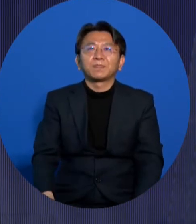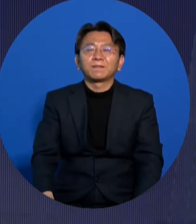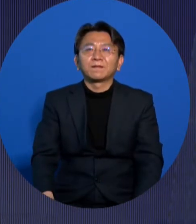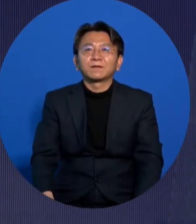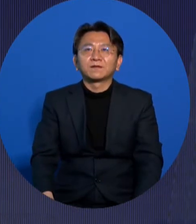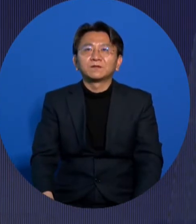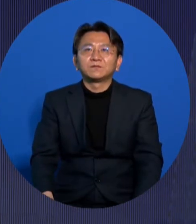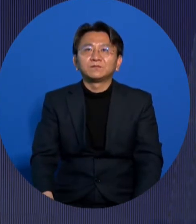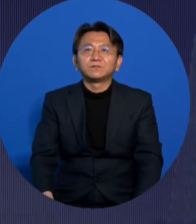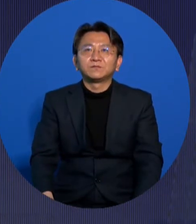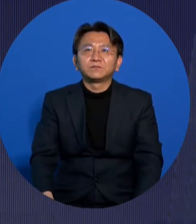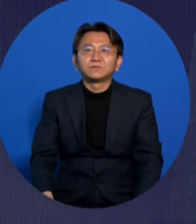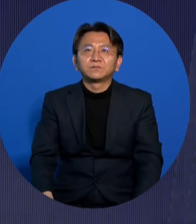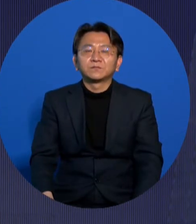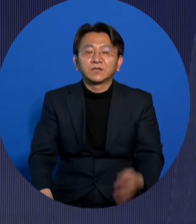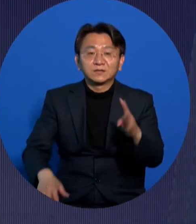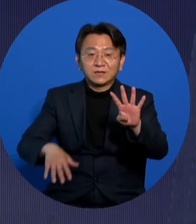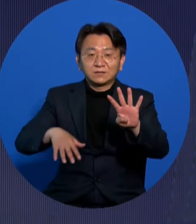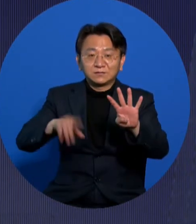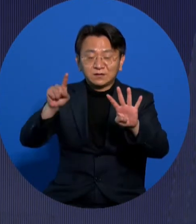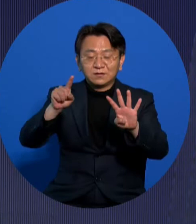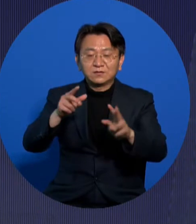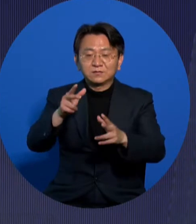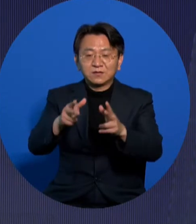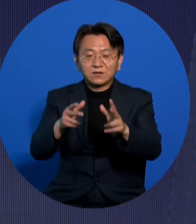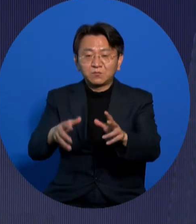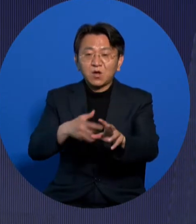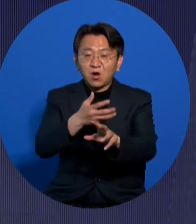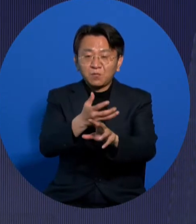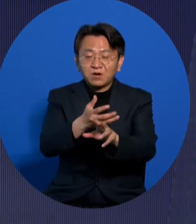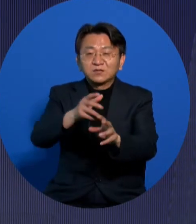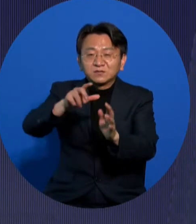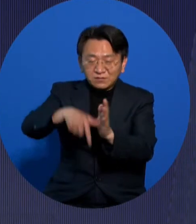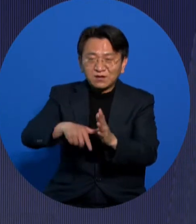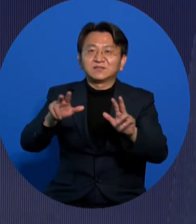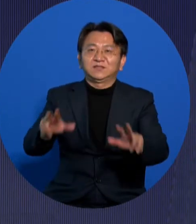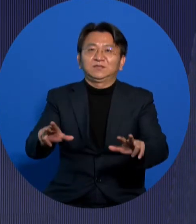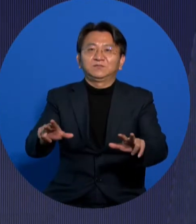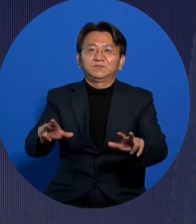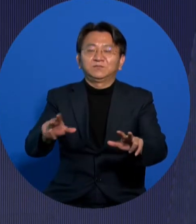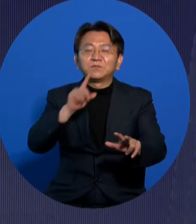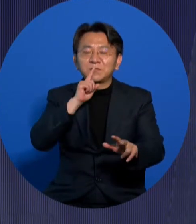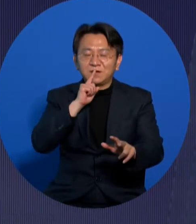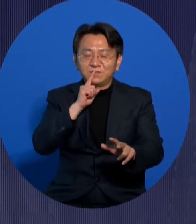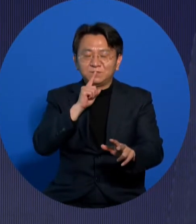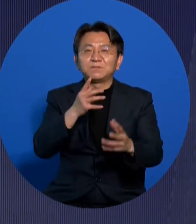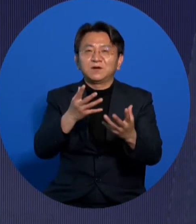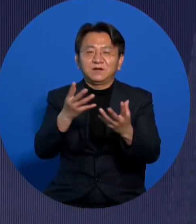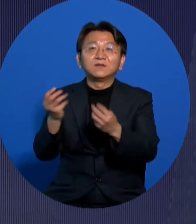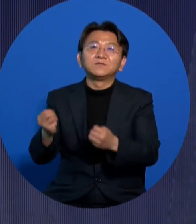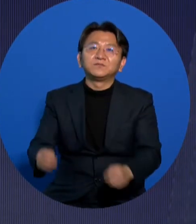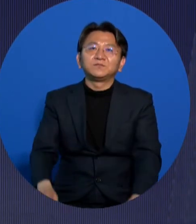현재 우리는 4차 산업혁명 시대에 살아가고 있다고 일컫고 있습니다.